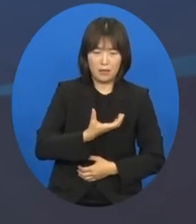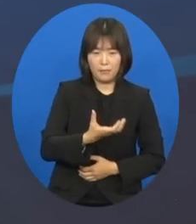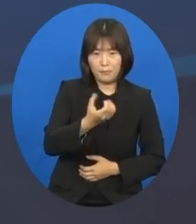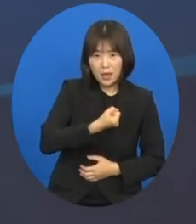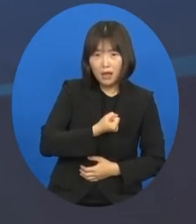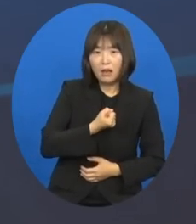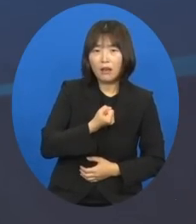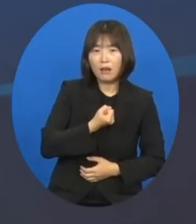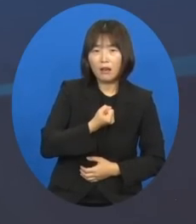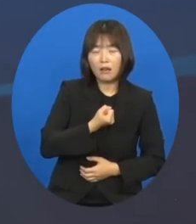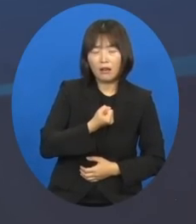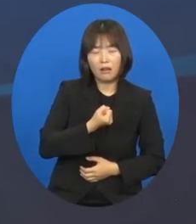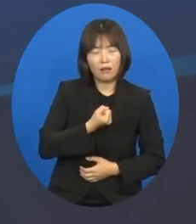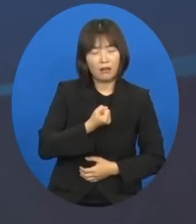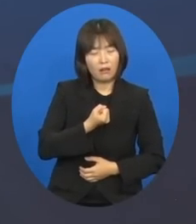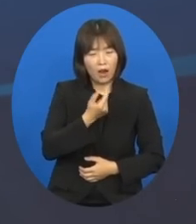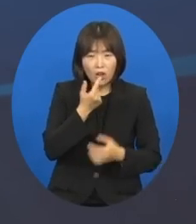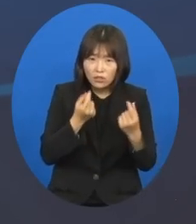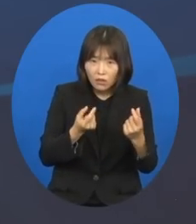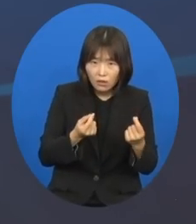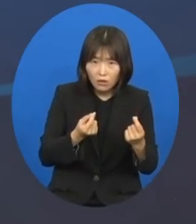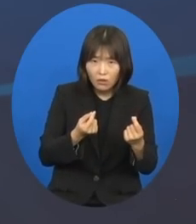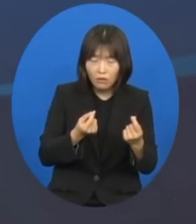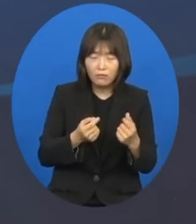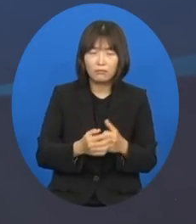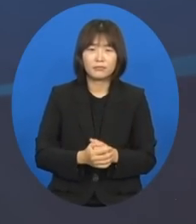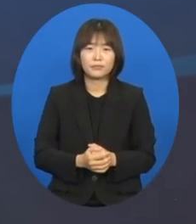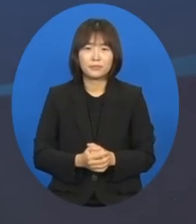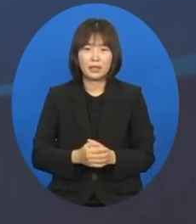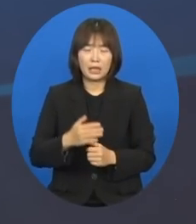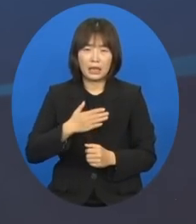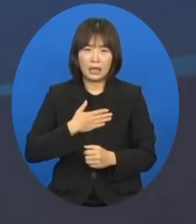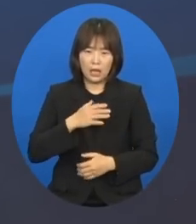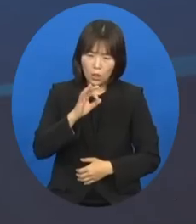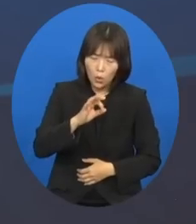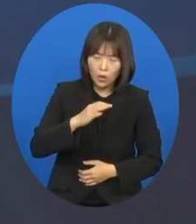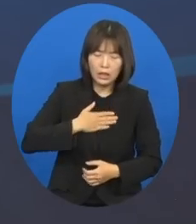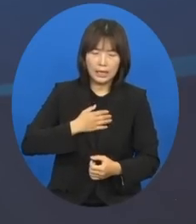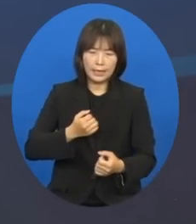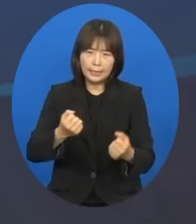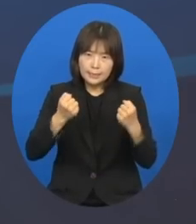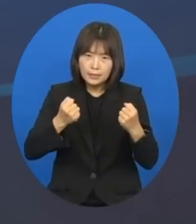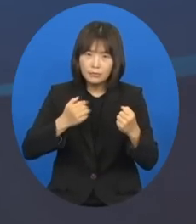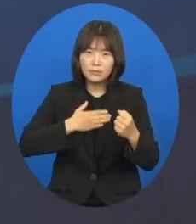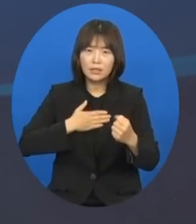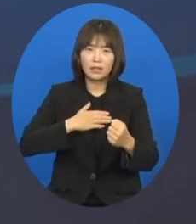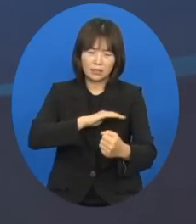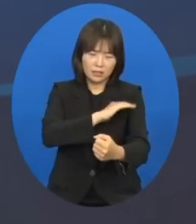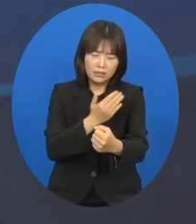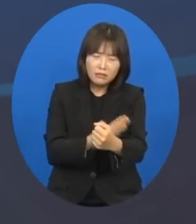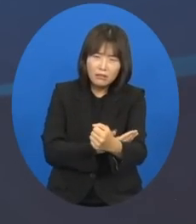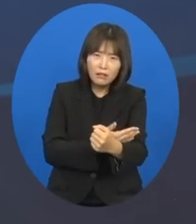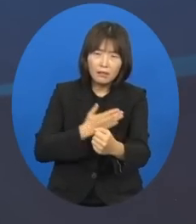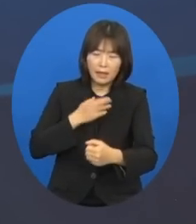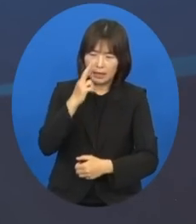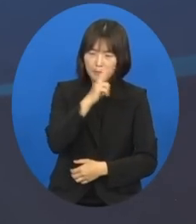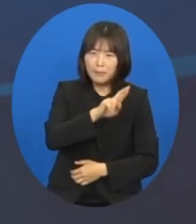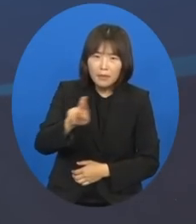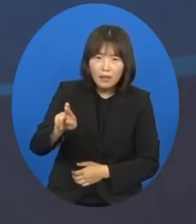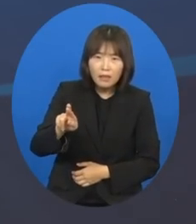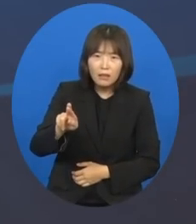가지고 돈을 주고 산 것처럼 내 돈으로도 내 능으로도 내 힘으로도 내 스펙으로도 내 인맥으로도